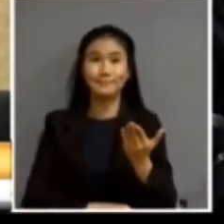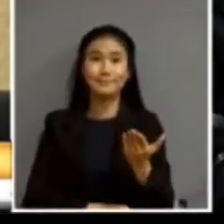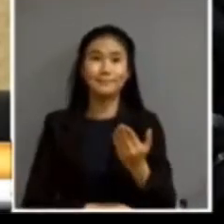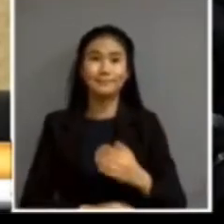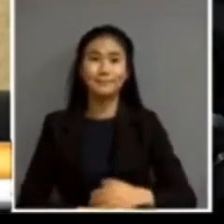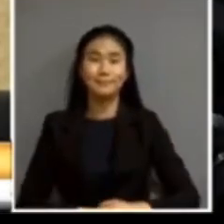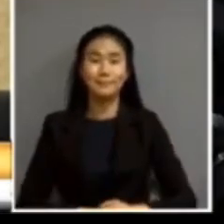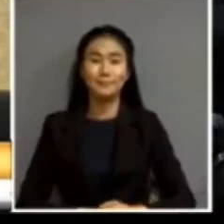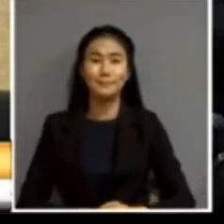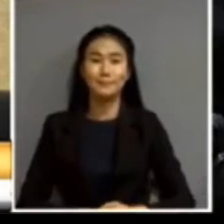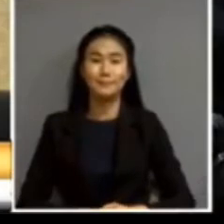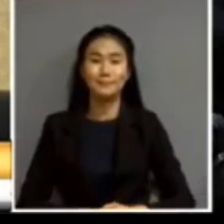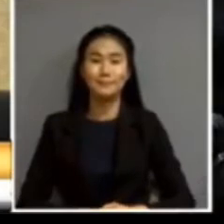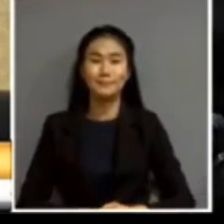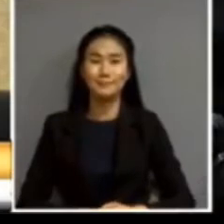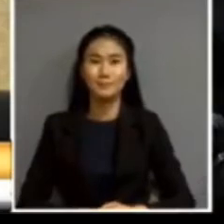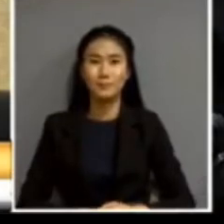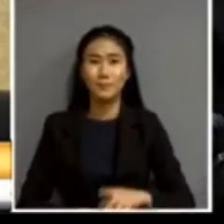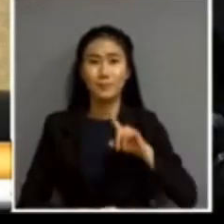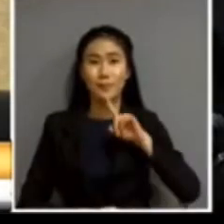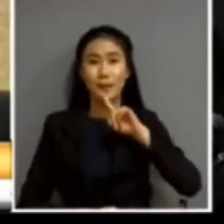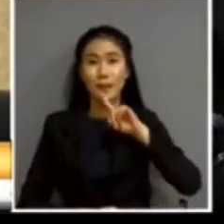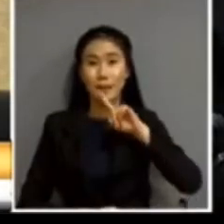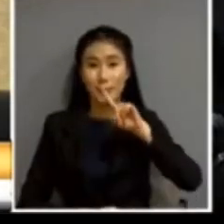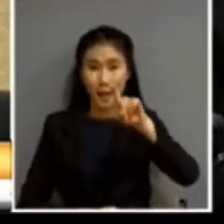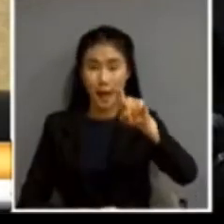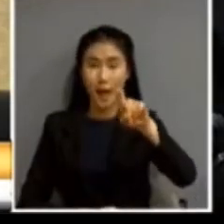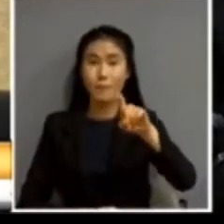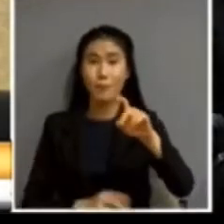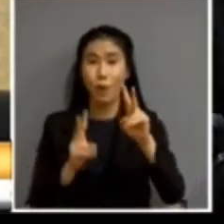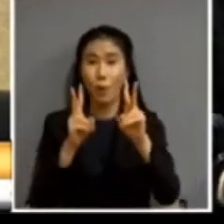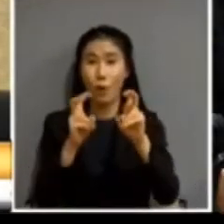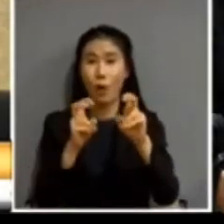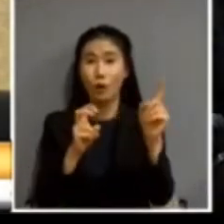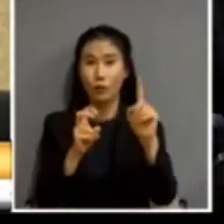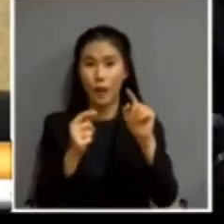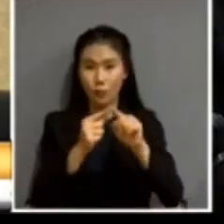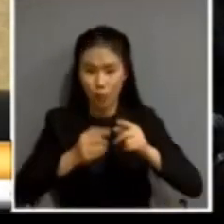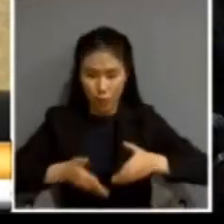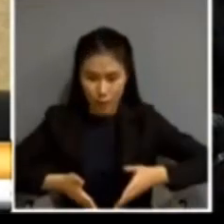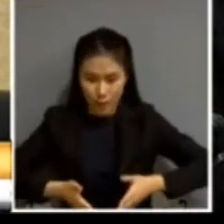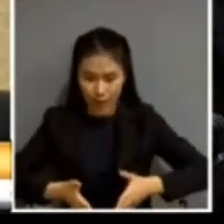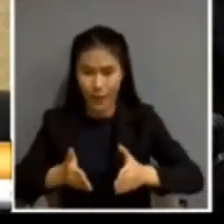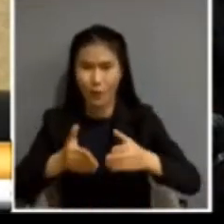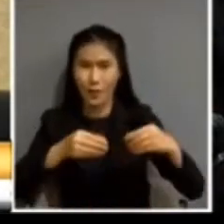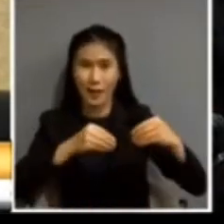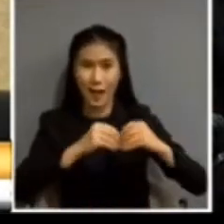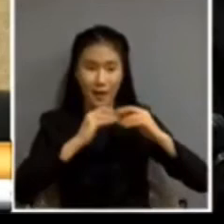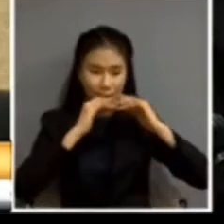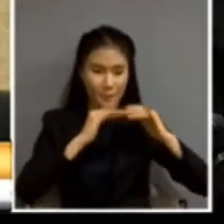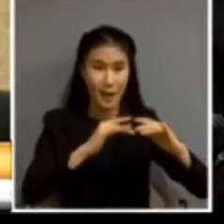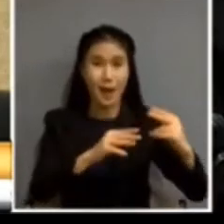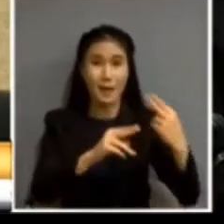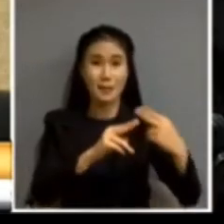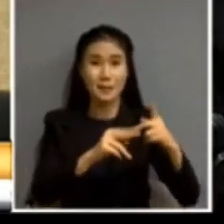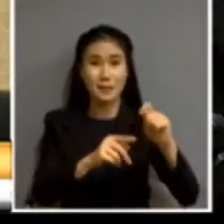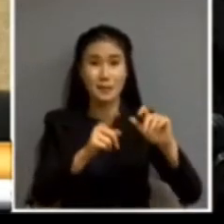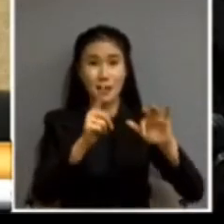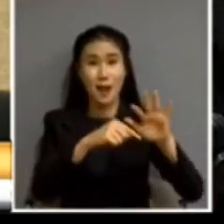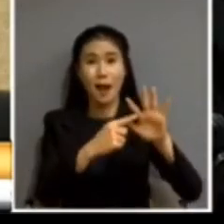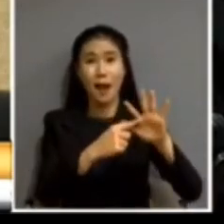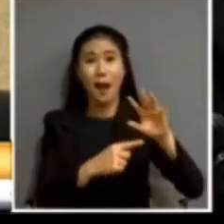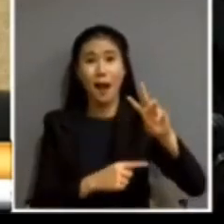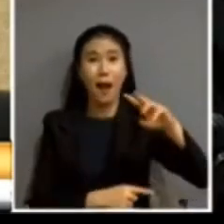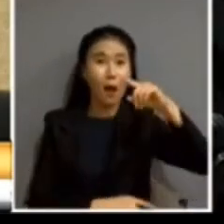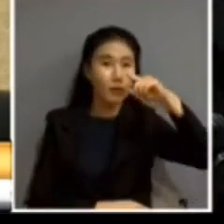าตตั้งกระทู้ถามแยกเฉพาะเรื่องถนนเลียบชายฝั่งทะเลอ่าวไทยหรือภาษาทั่วไปเรียกว่